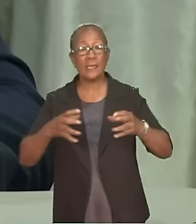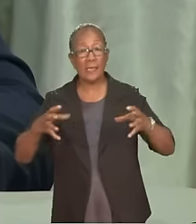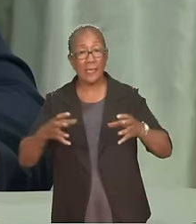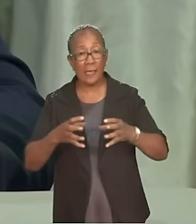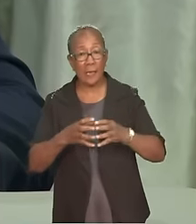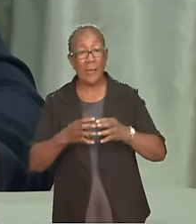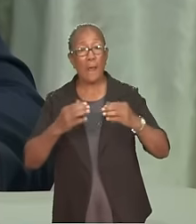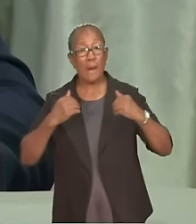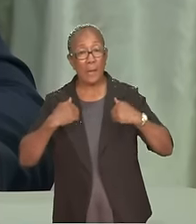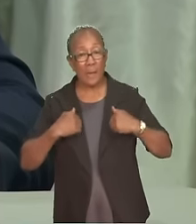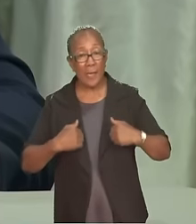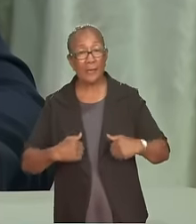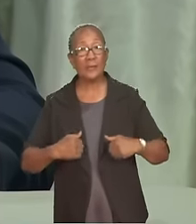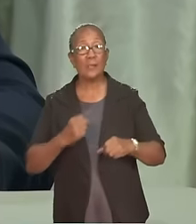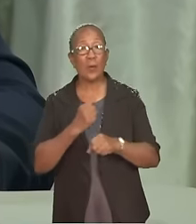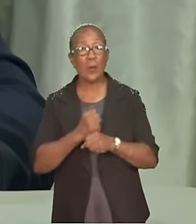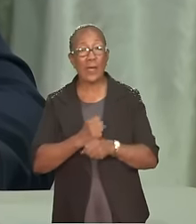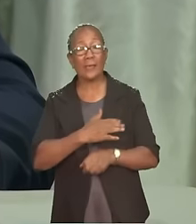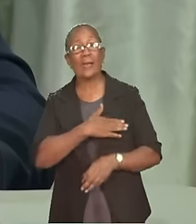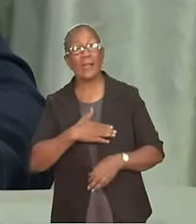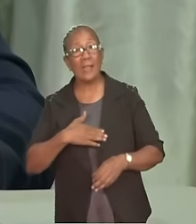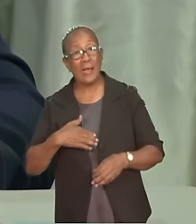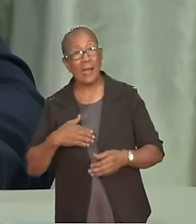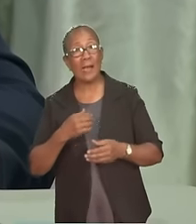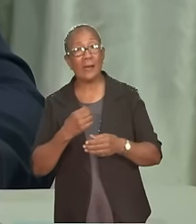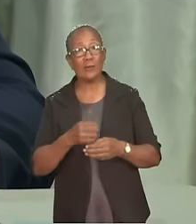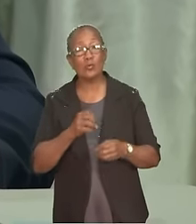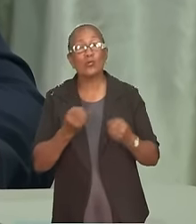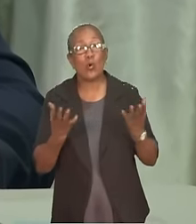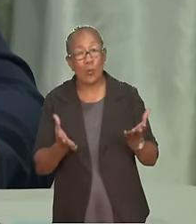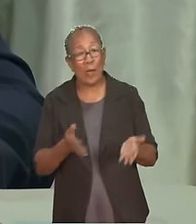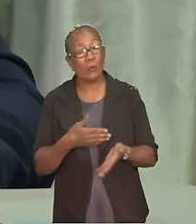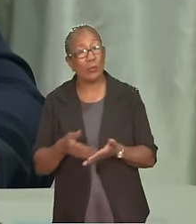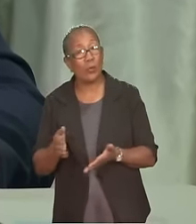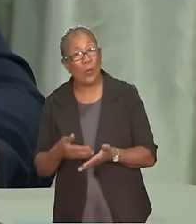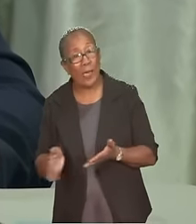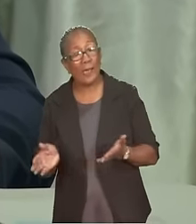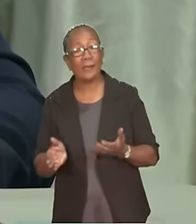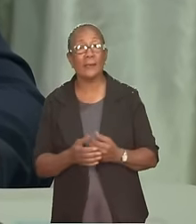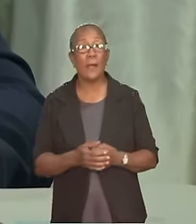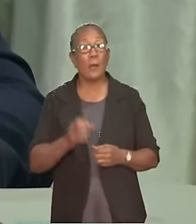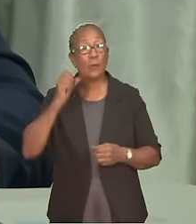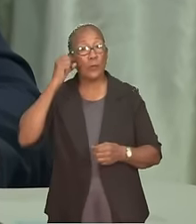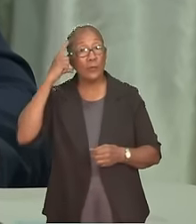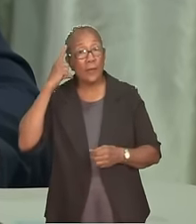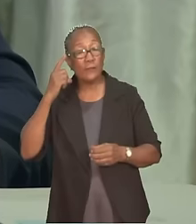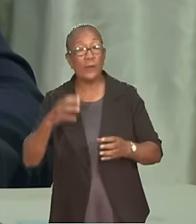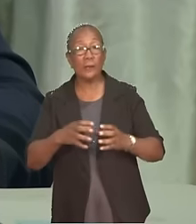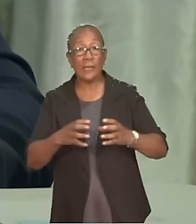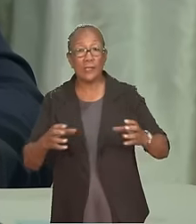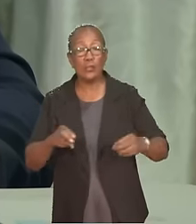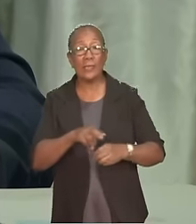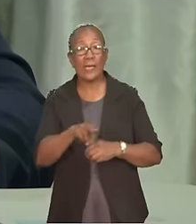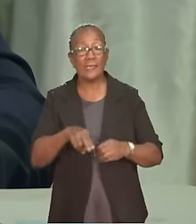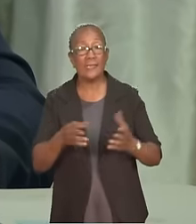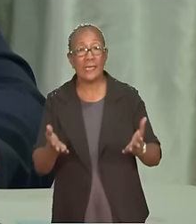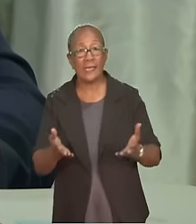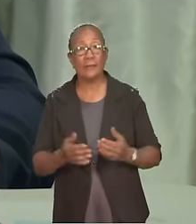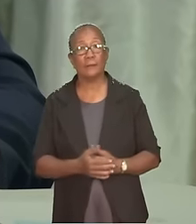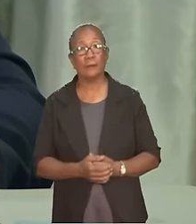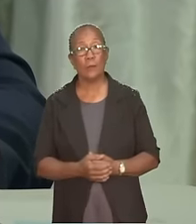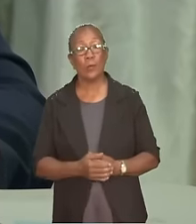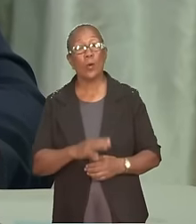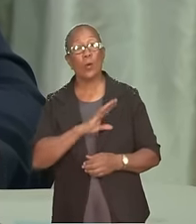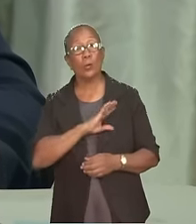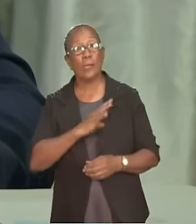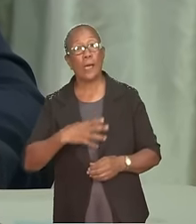van personeel, professionaliseren van bedrijven en rationaliseren. Ook daar